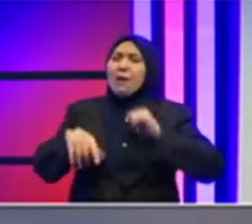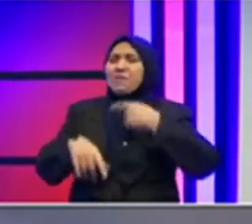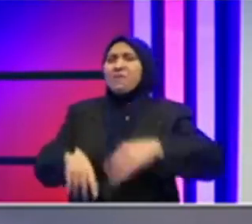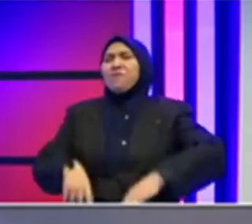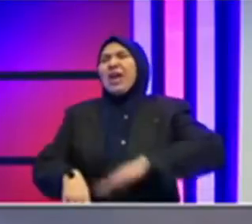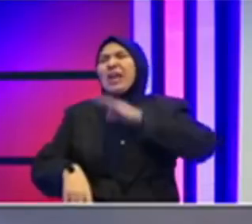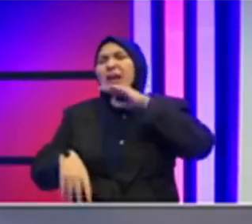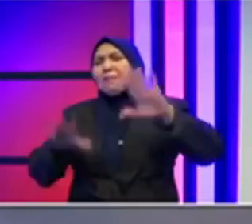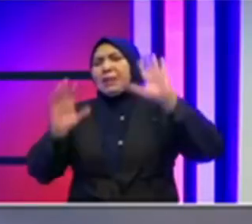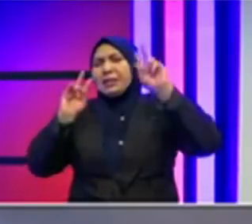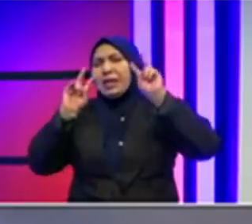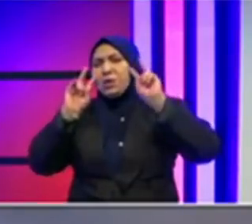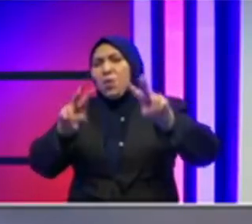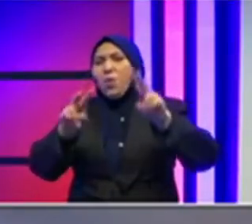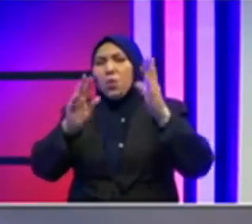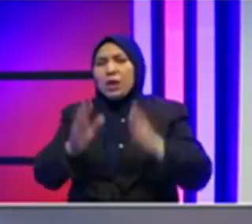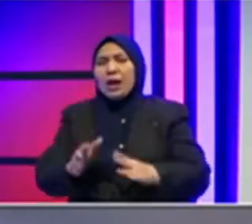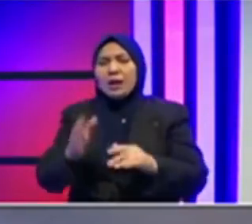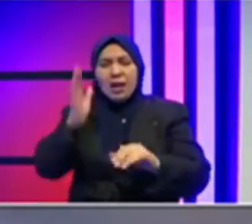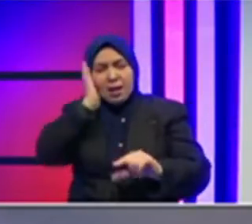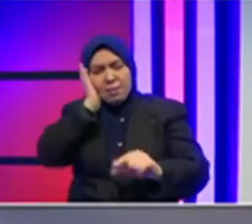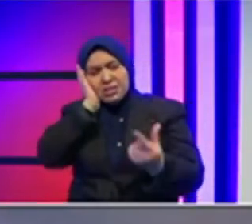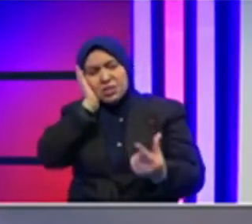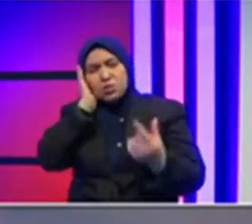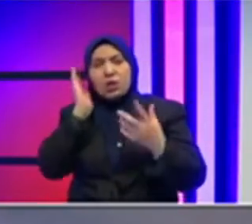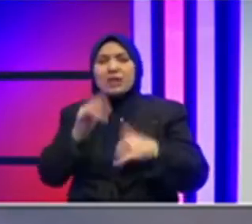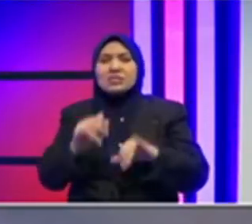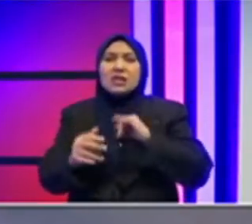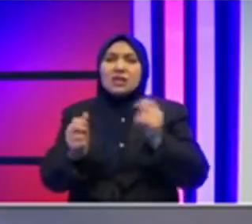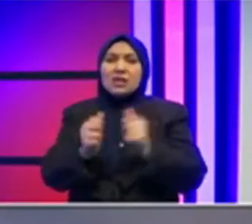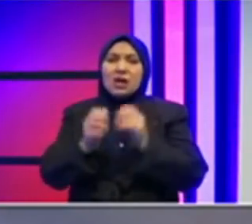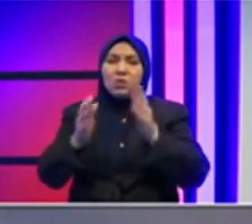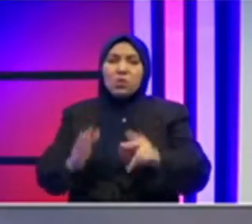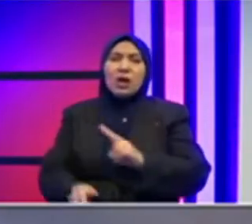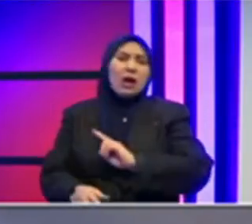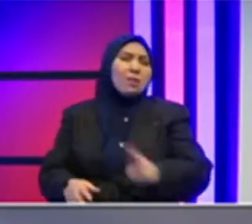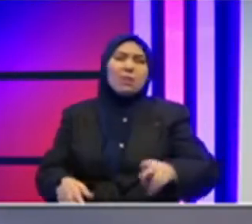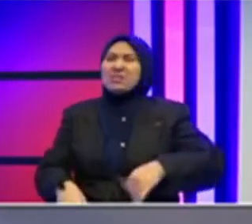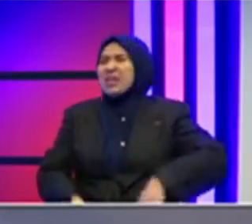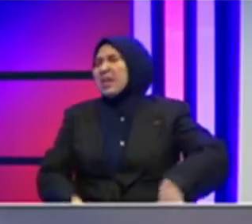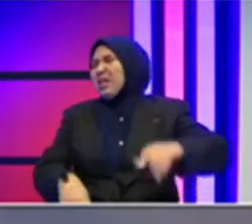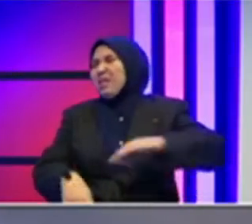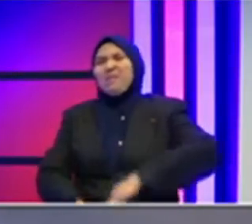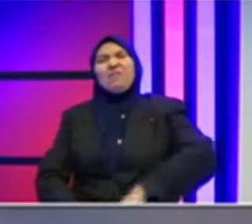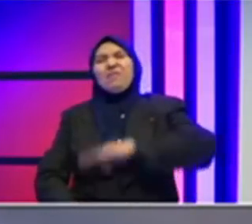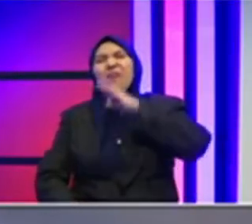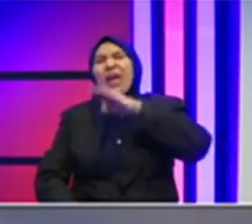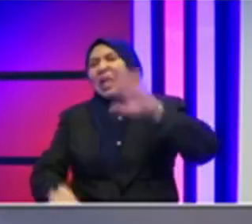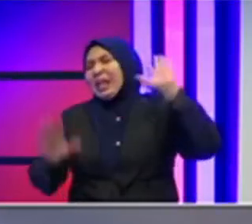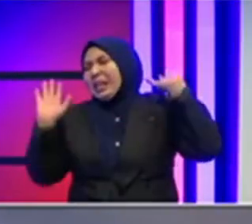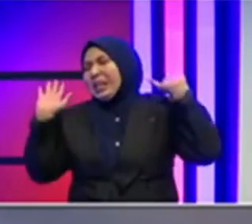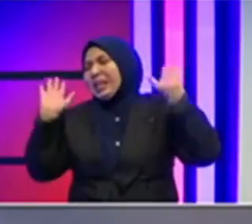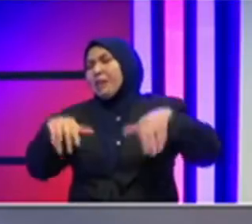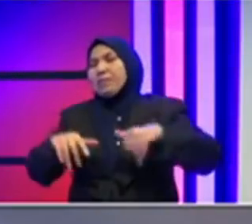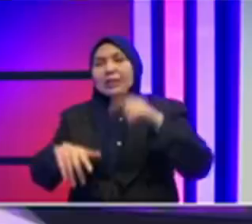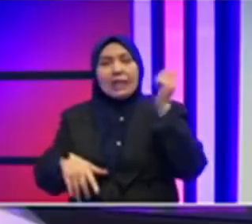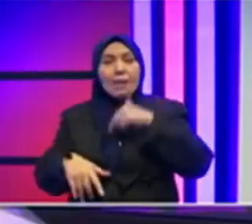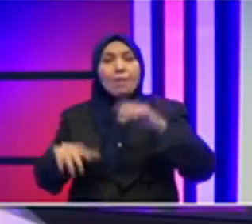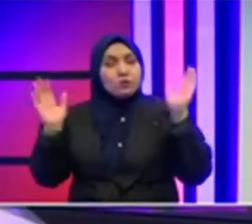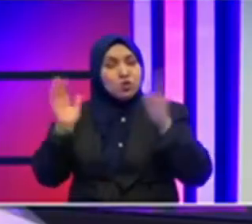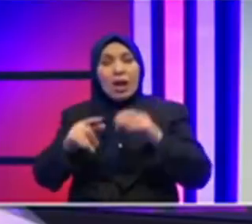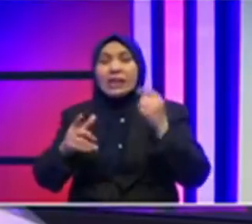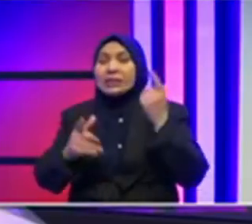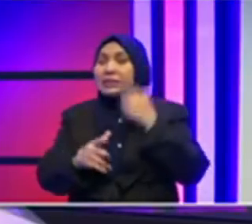dengan orang-orang bila baca Quran ini, saya dengan orang-orang agama pun saya give up. Akhirnya dia tak nak baca Quran, tak nak solat